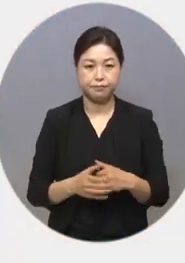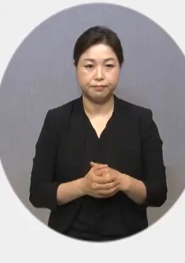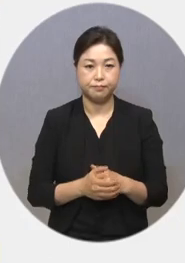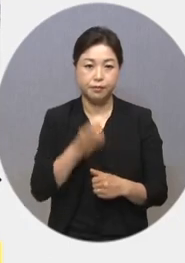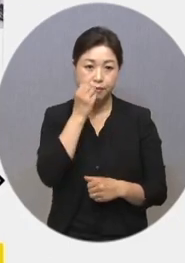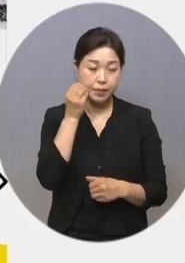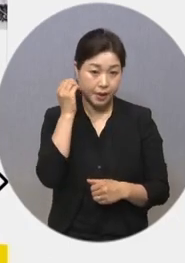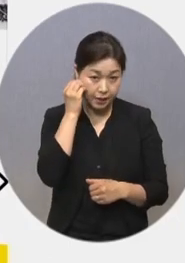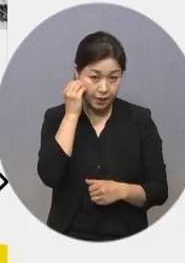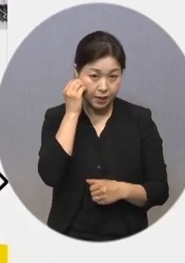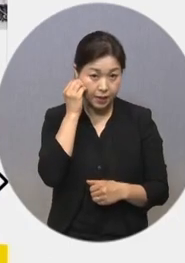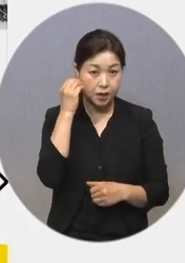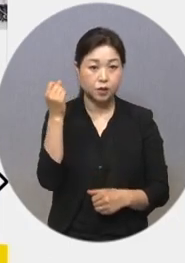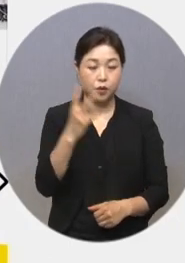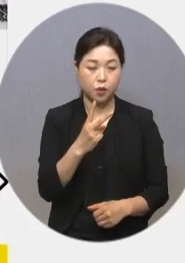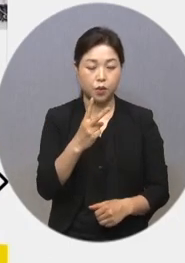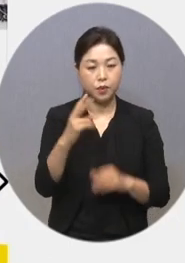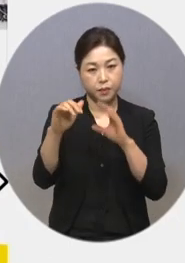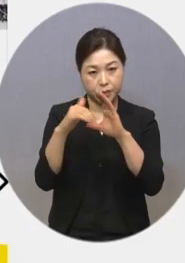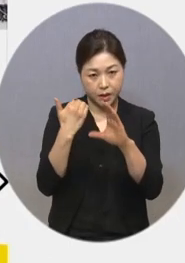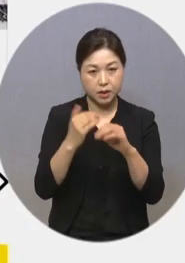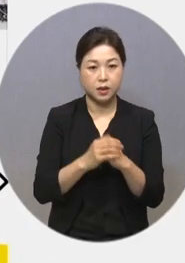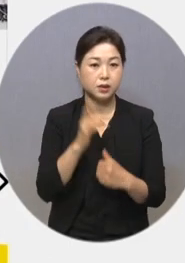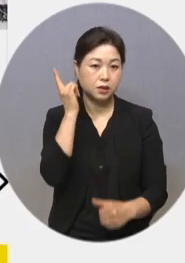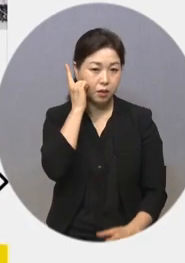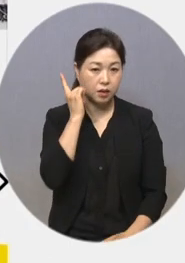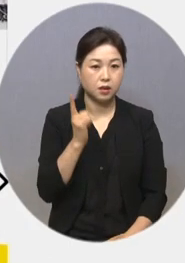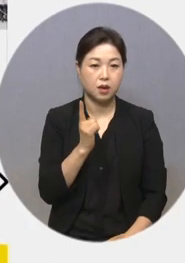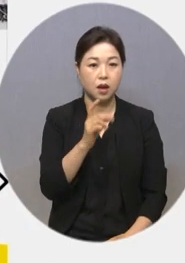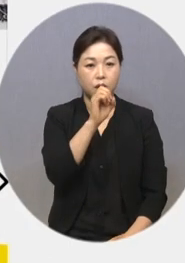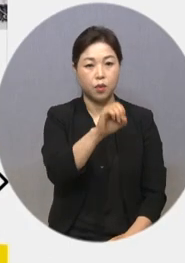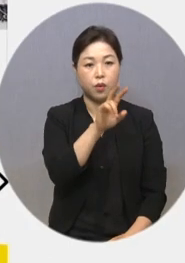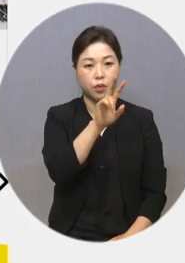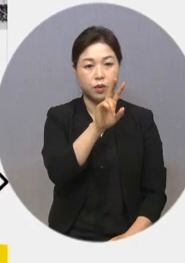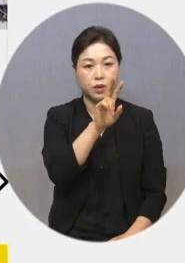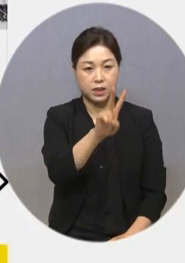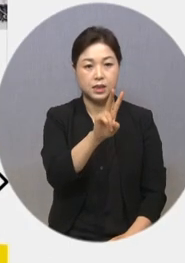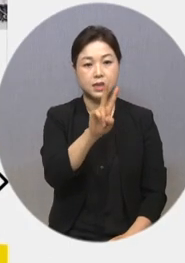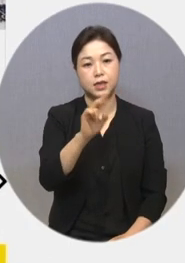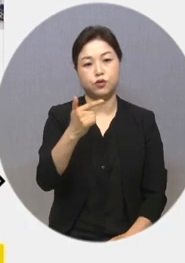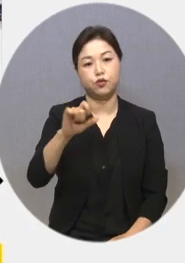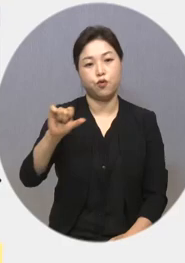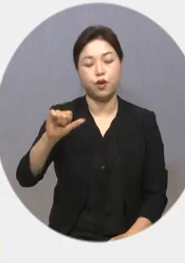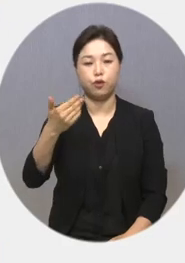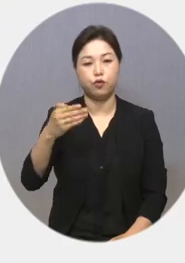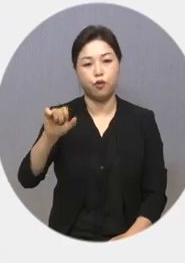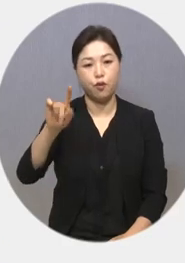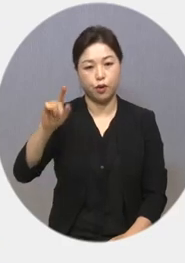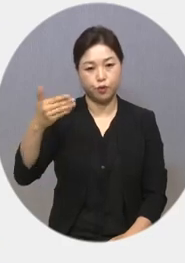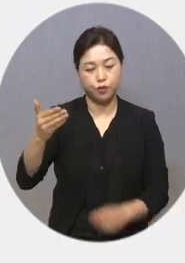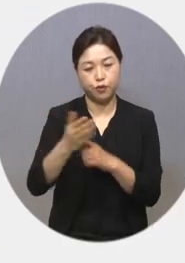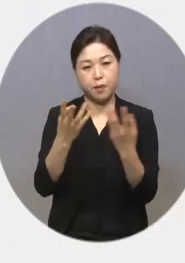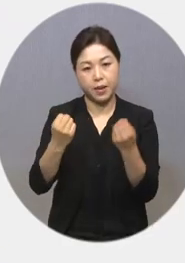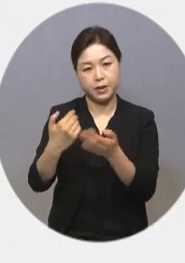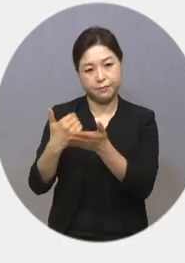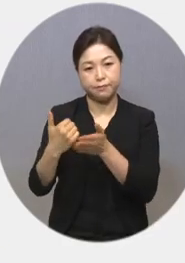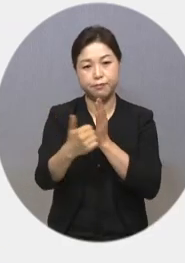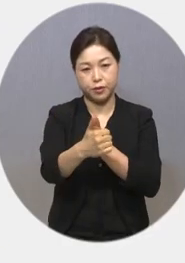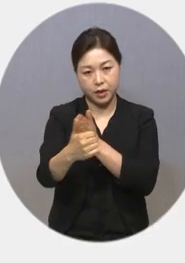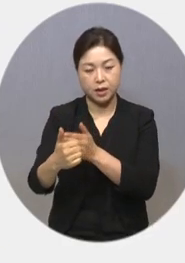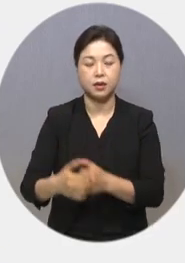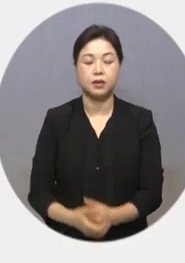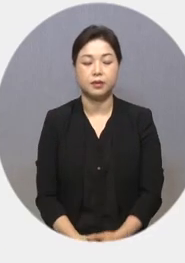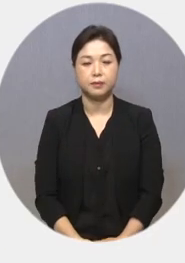홈페이지 또는 전자우편 전화번호 고위 이 이루고 5의 후일 쿠로 많은 제보 바랍니다